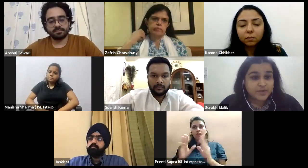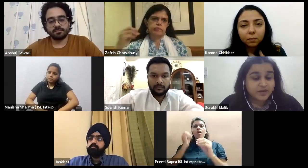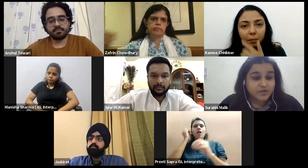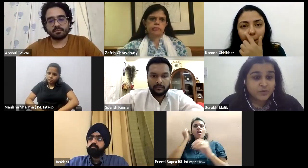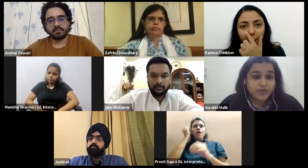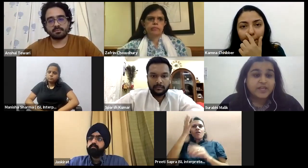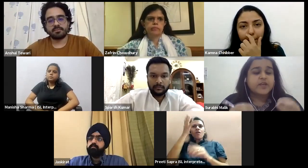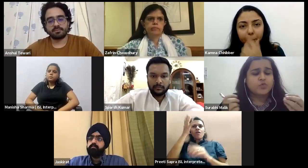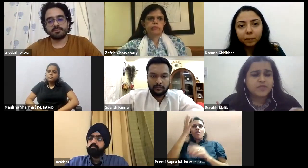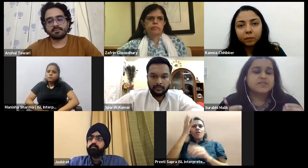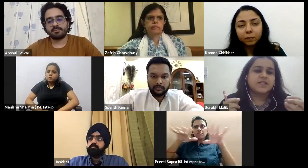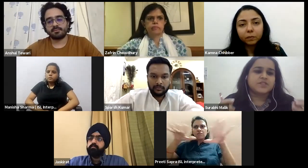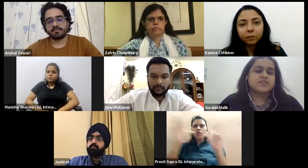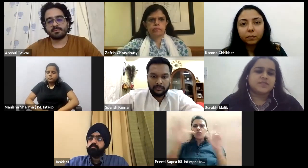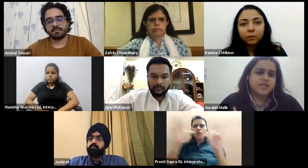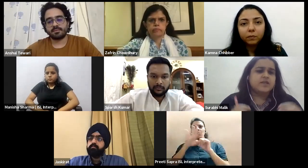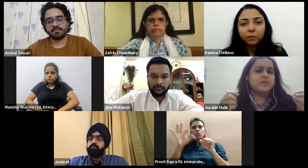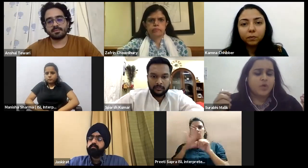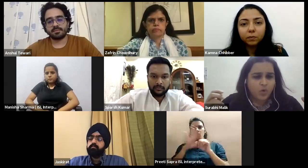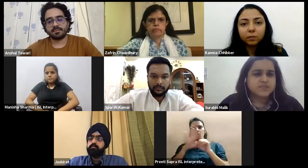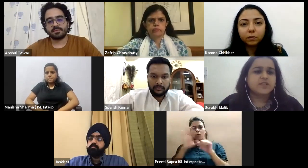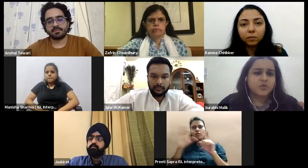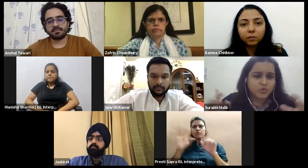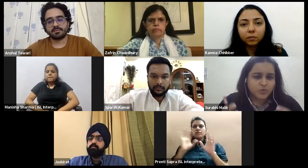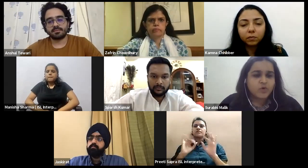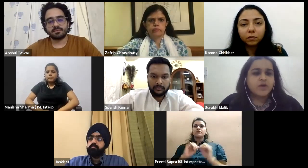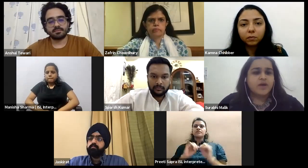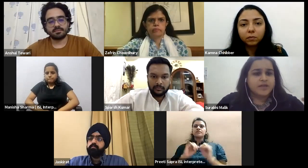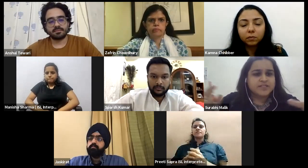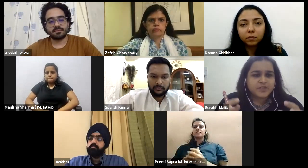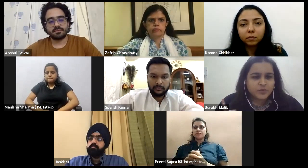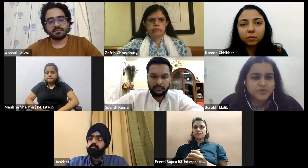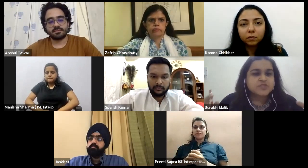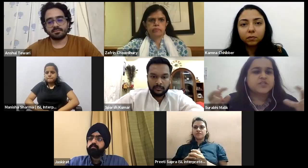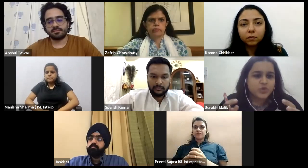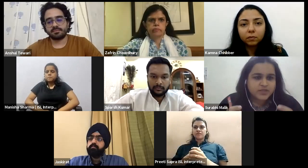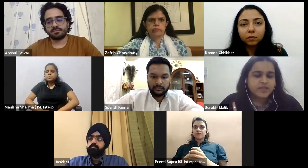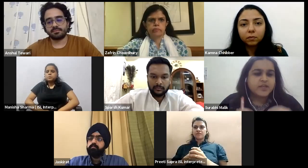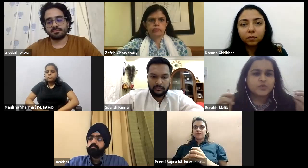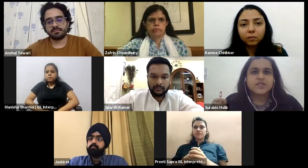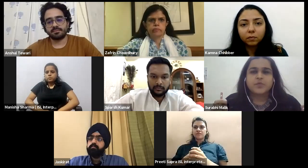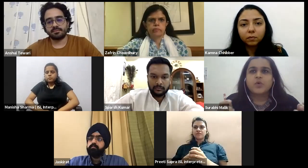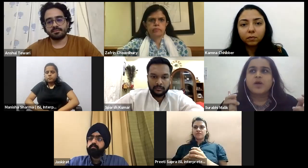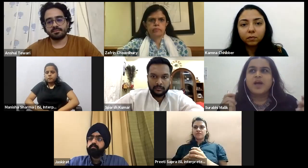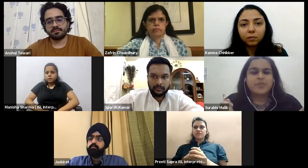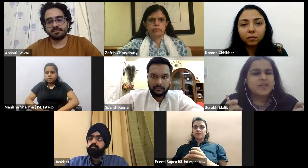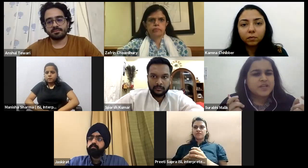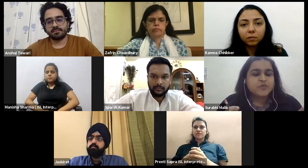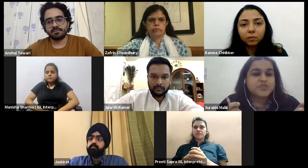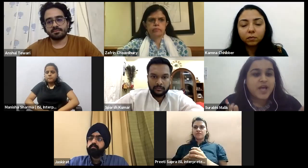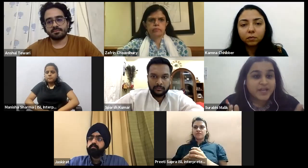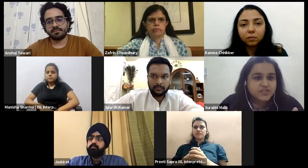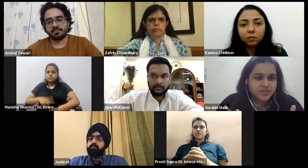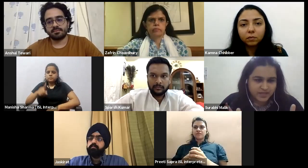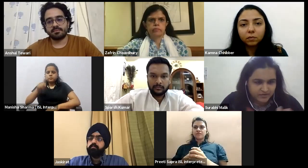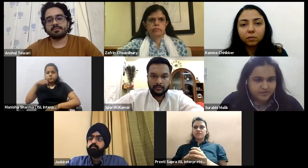बारे में फैलाएंगे, उतनी ज़्यादा chances हैं कि हम और ज़्यादा लोगों को इस एक mission से जोड़ते रहेंगे कि उन सबको अपनी